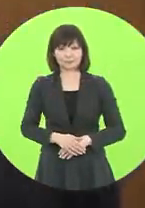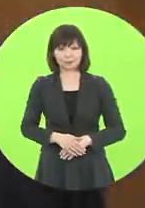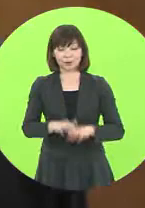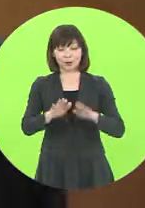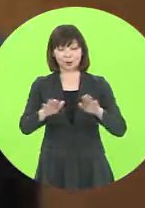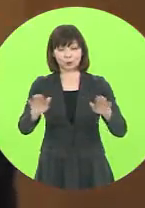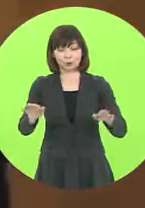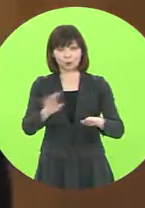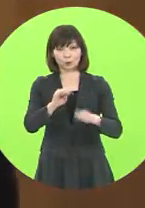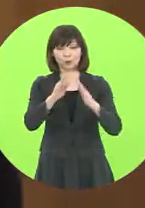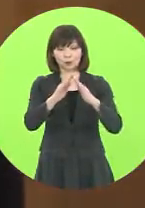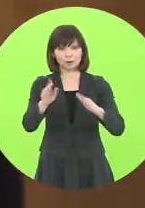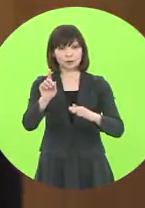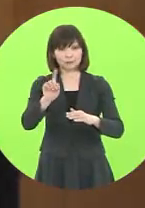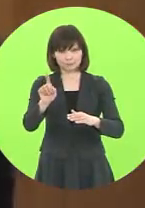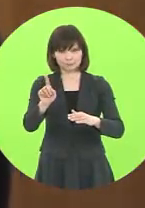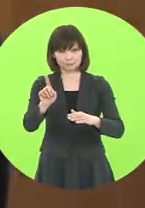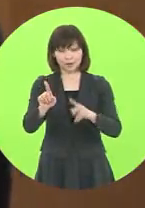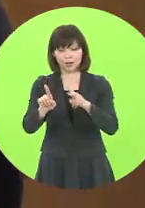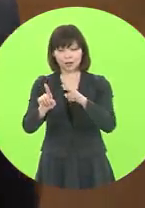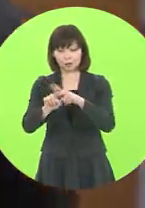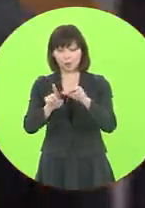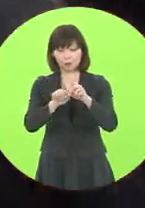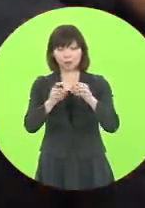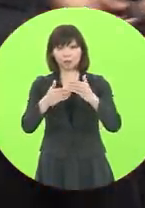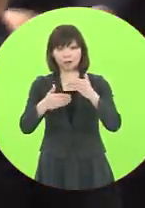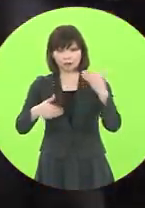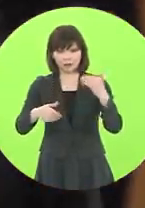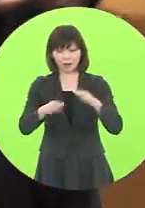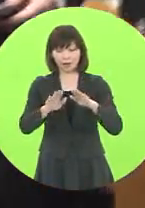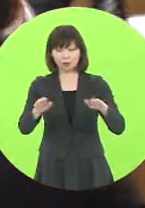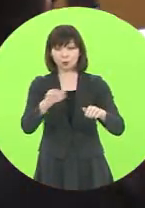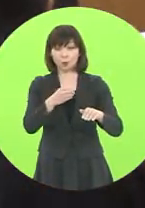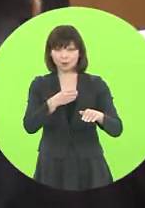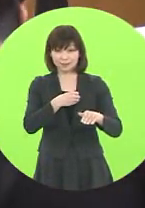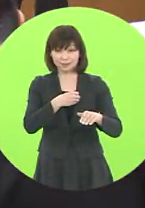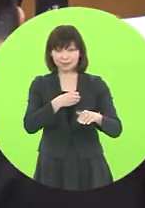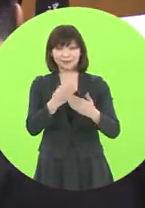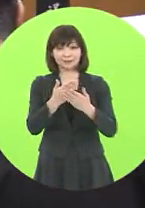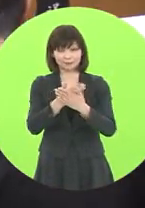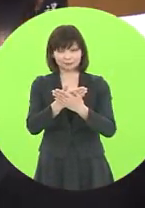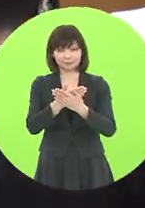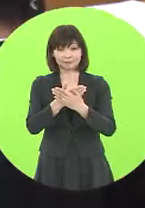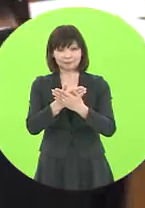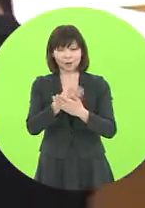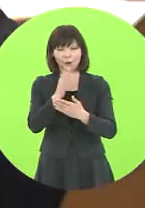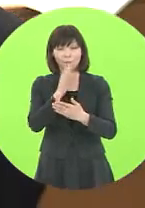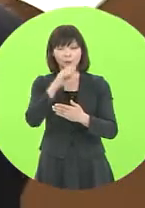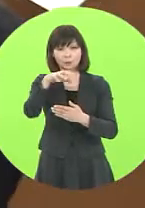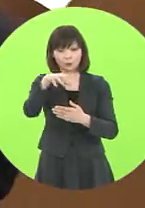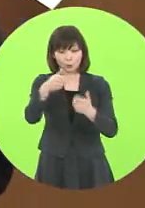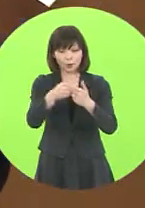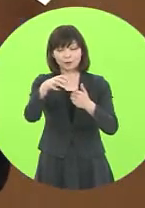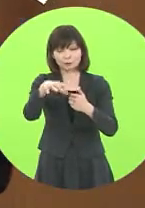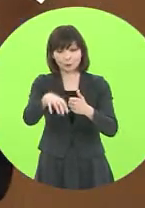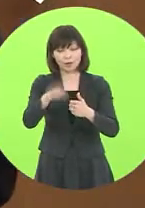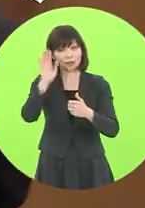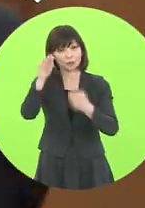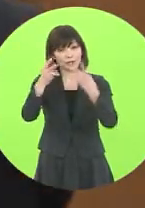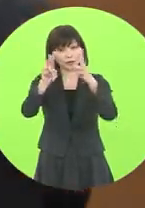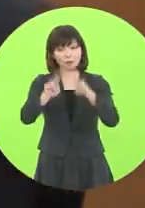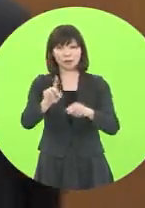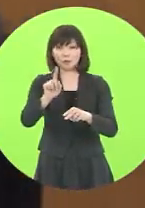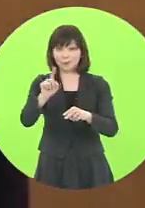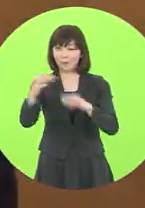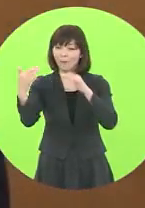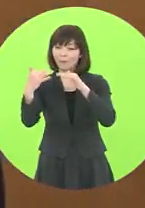議会というのは、小中学生が子ども議員として本物の議場で将来の広島県について議論する